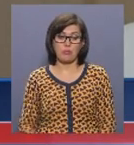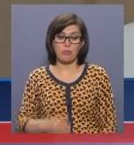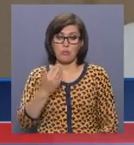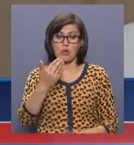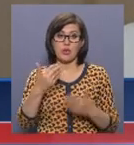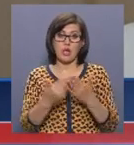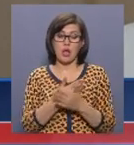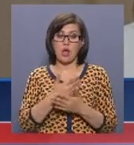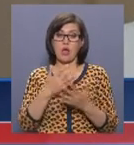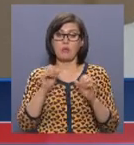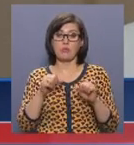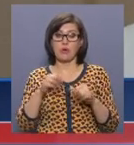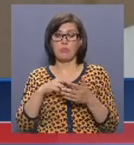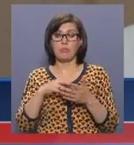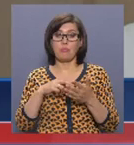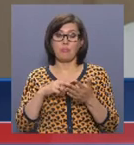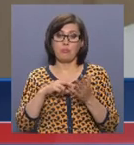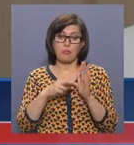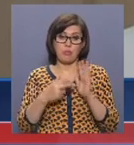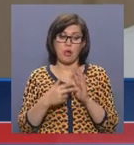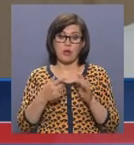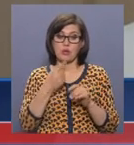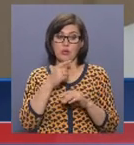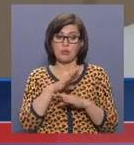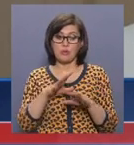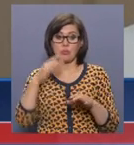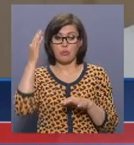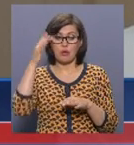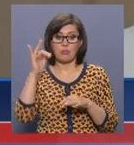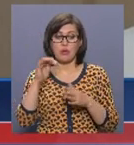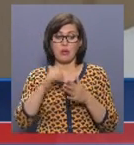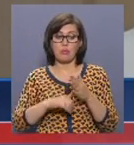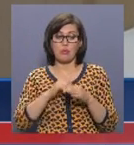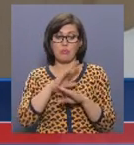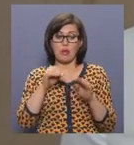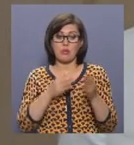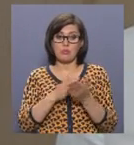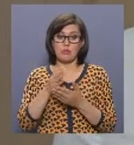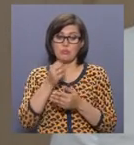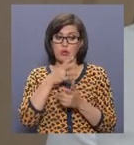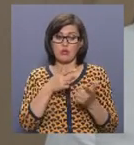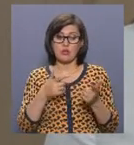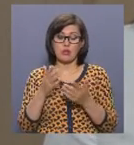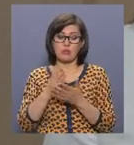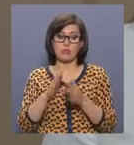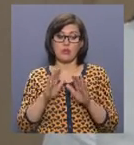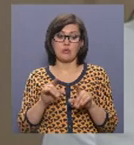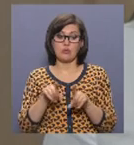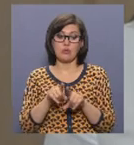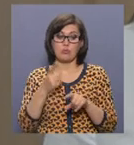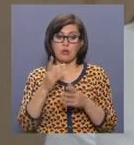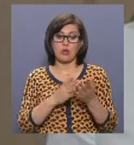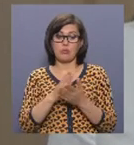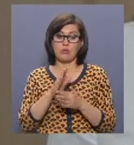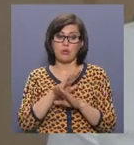формат, қиын емес деп ойлаймын, себебі біз барлық сферада жақсы дайындаламыз, тек қана бір бағытта